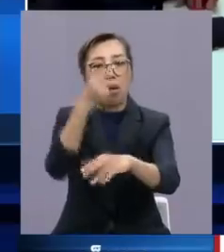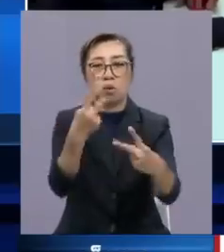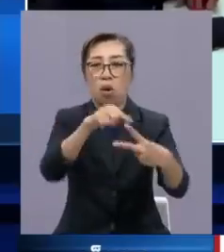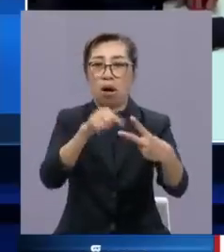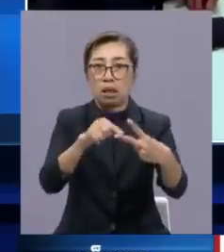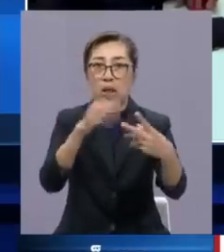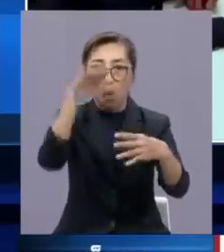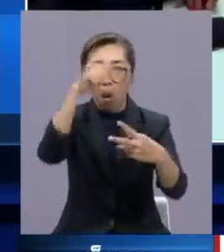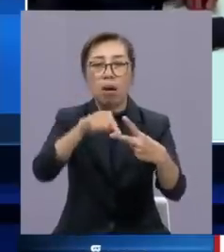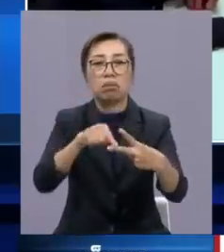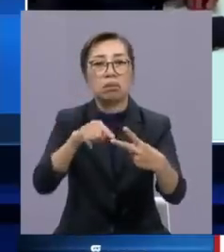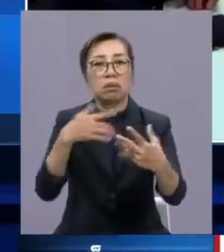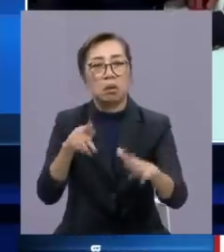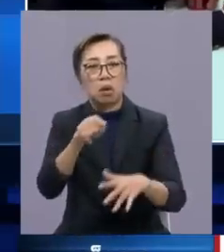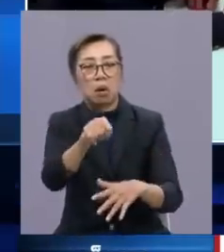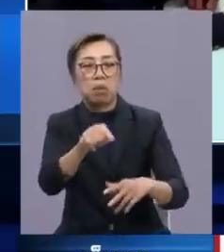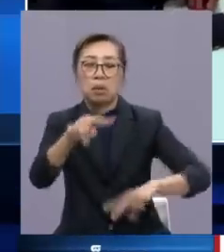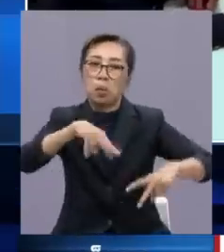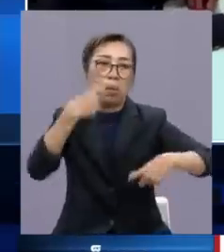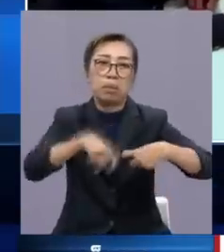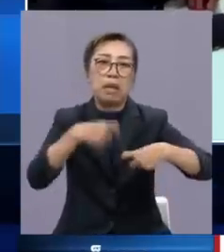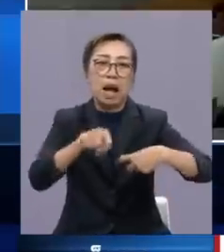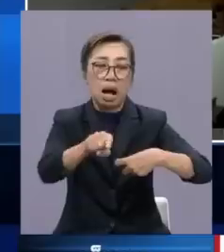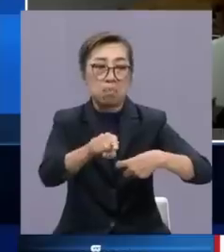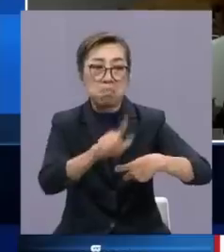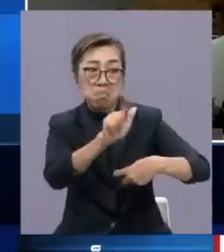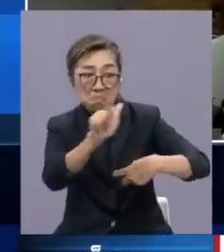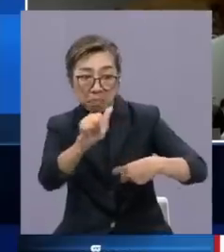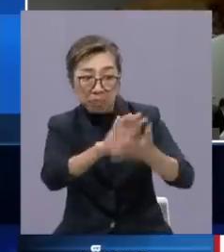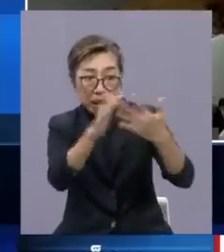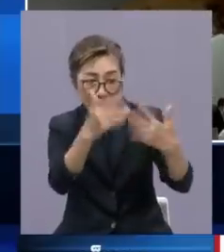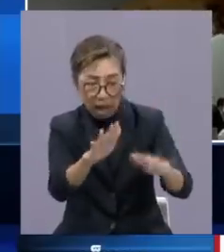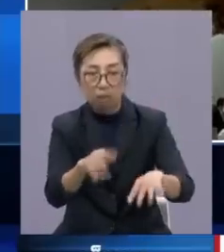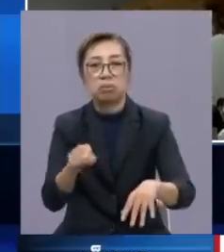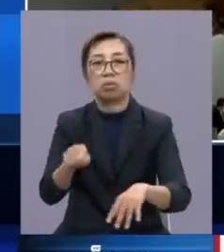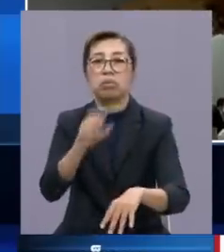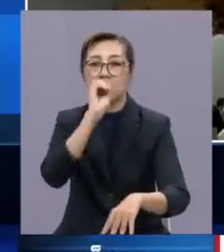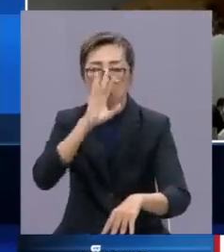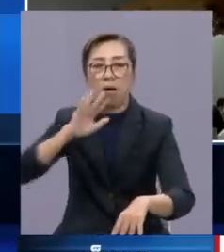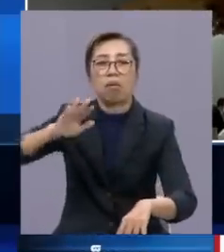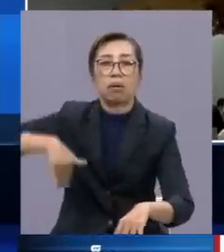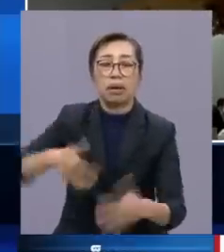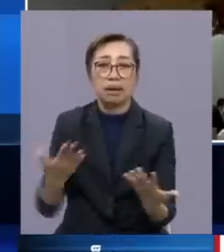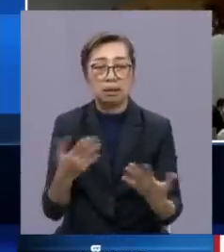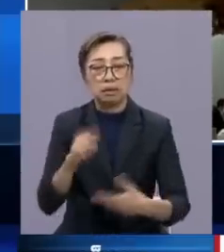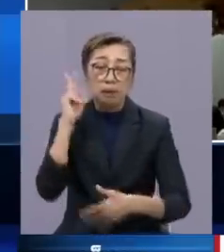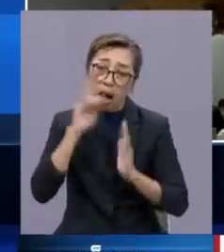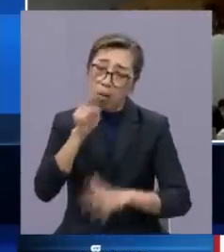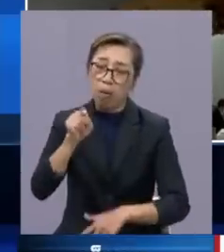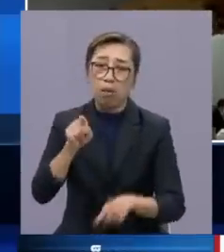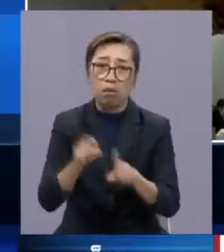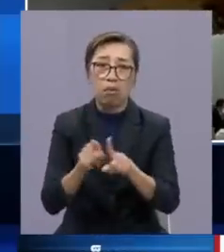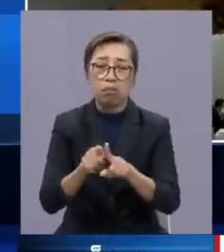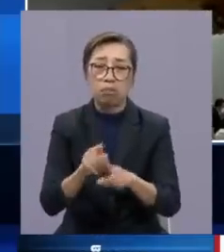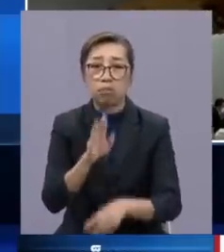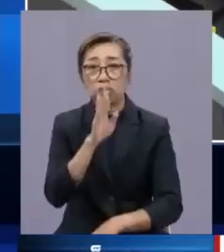ได้อะครับแล้วก็ไม่ควรที่จะเข้าไปควบคุมด้วยคุณวิษณุบอกแบบนี้ทีนี้นักข่าวก็ถามต่อว่าเอ๊ะมันจะเป็นการเหมือนกับว่